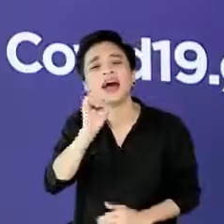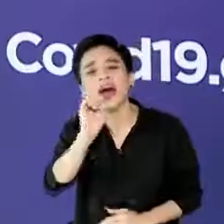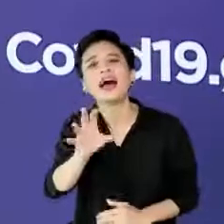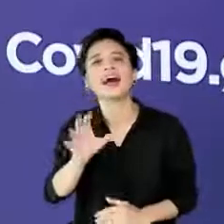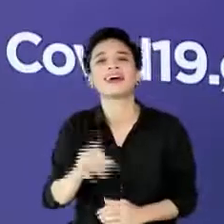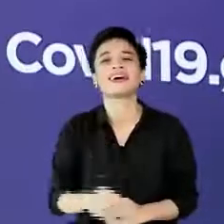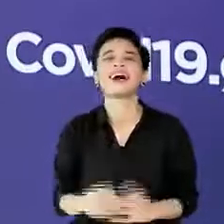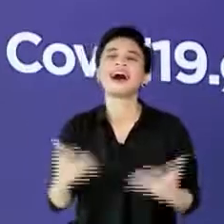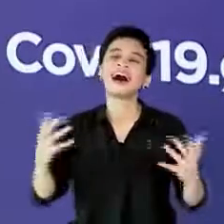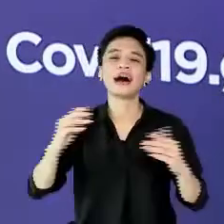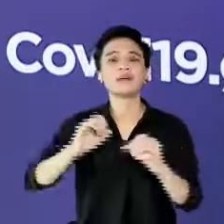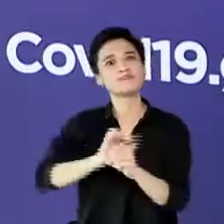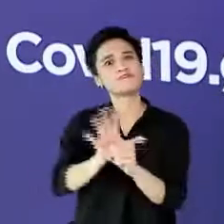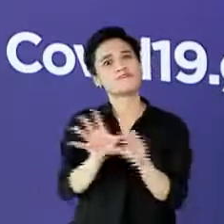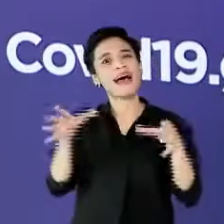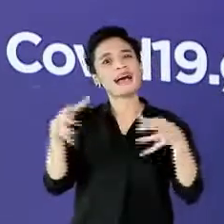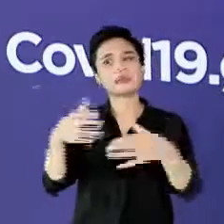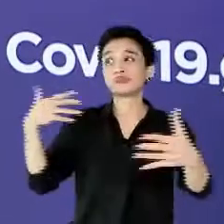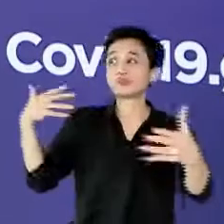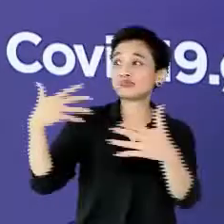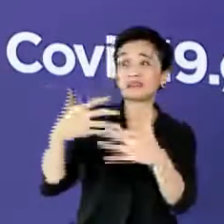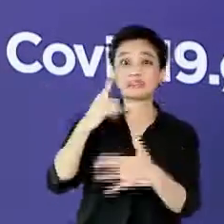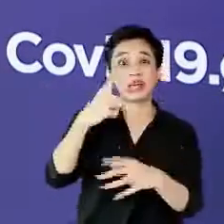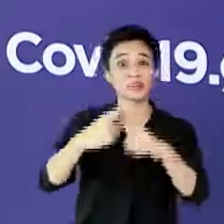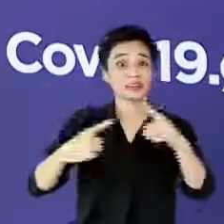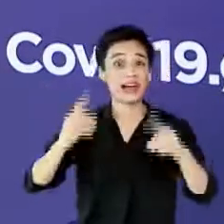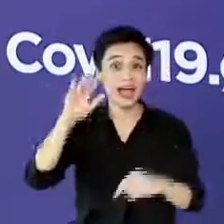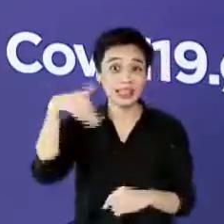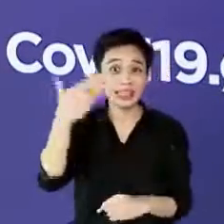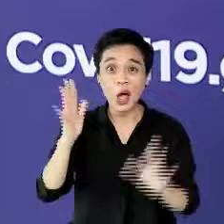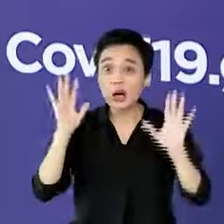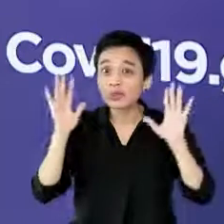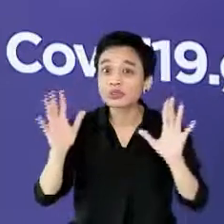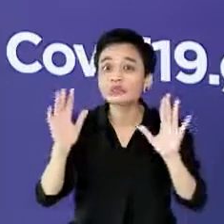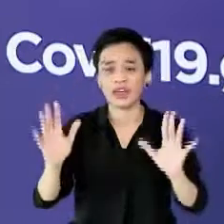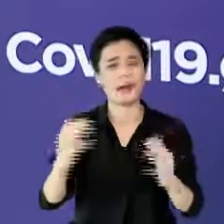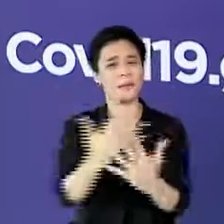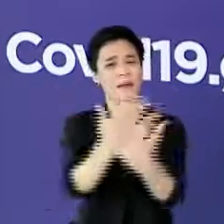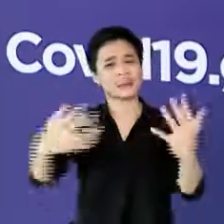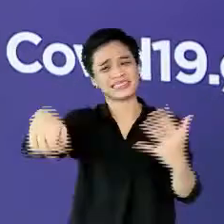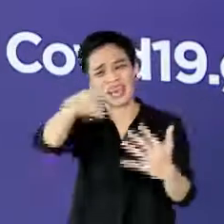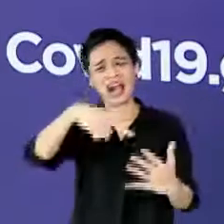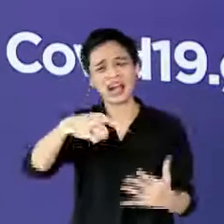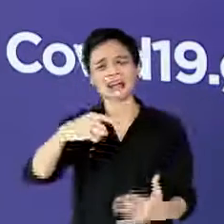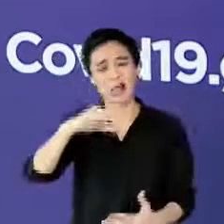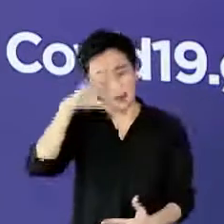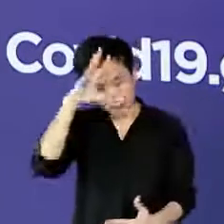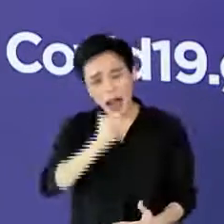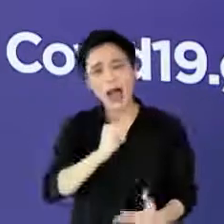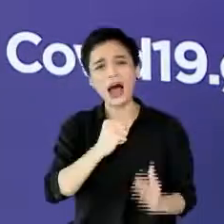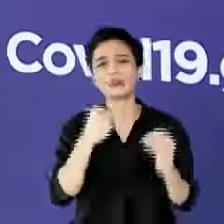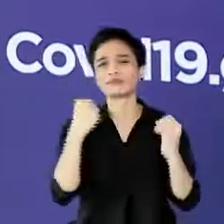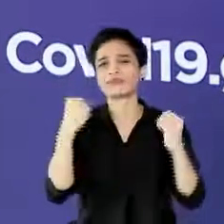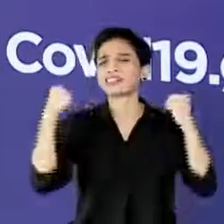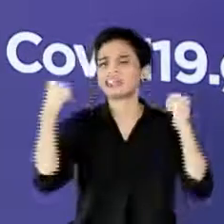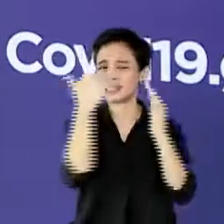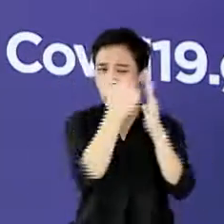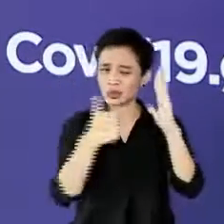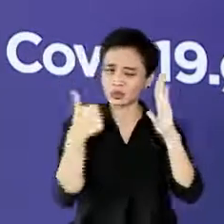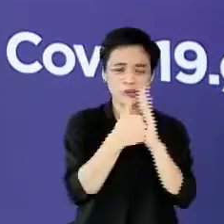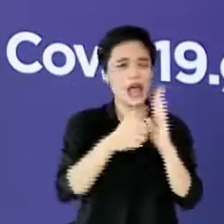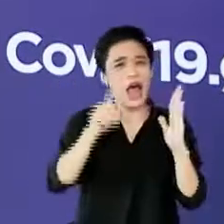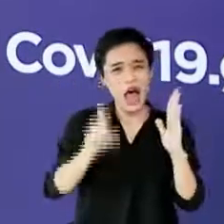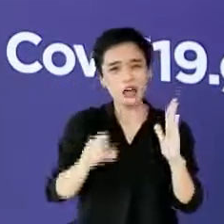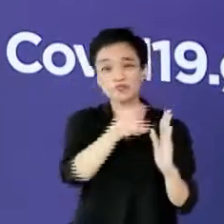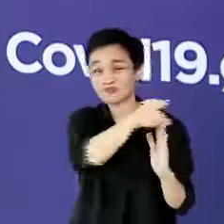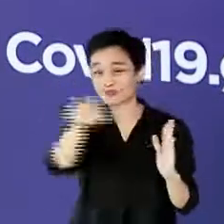ini saya yakin sebenarnya masyarakat itu mengerti tentang bagaimana protokol kesehatan itu harus dilaksanakan hanya saja banyak